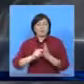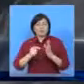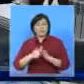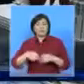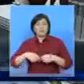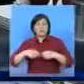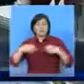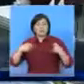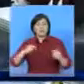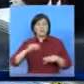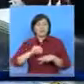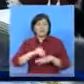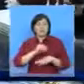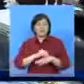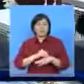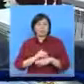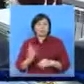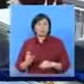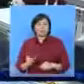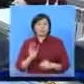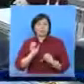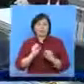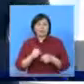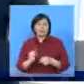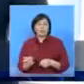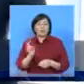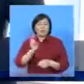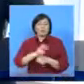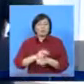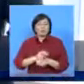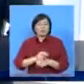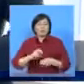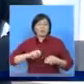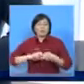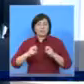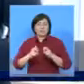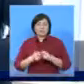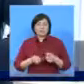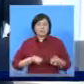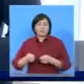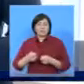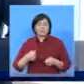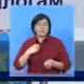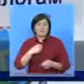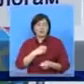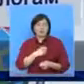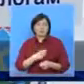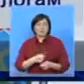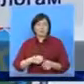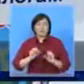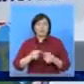акимат». Теперь сельчане могут напрямую адресовывать возникающие проблемы представителям власти и своевременно получать ответы